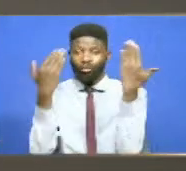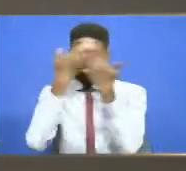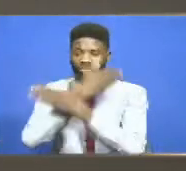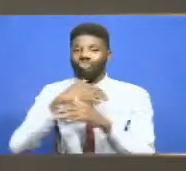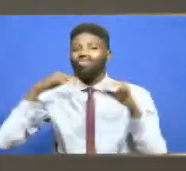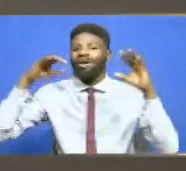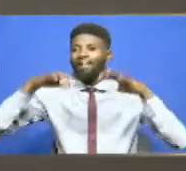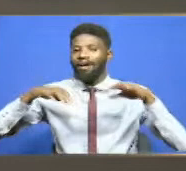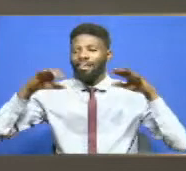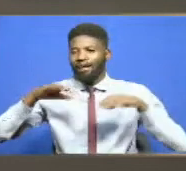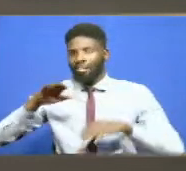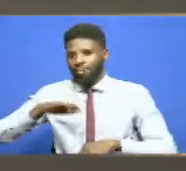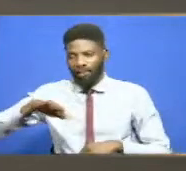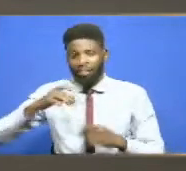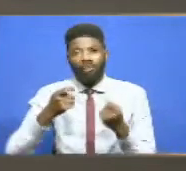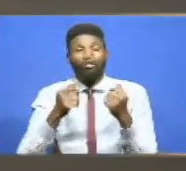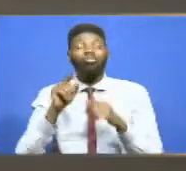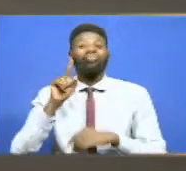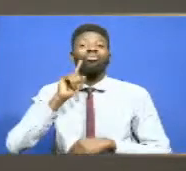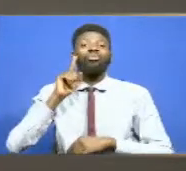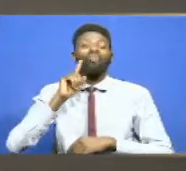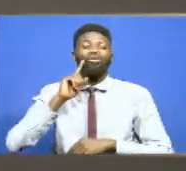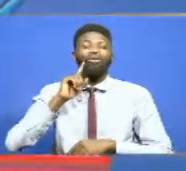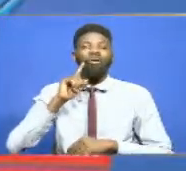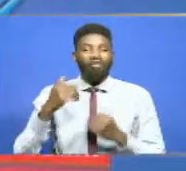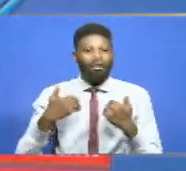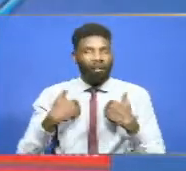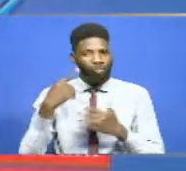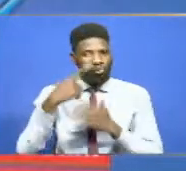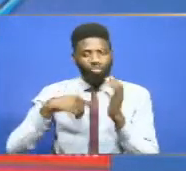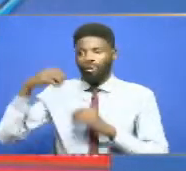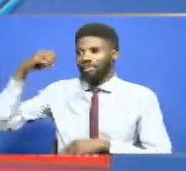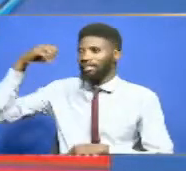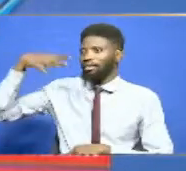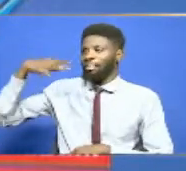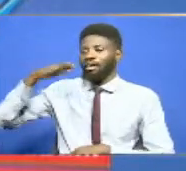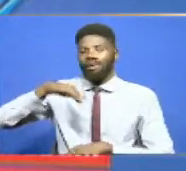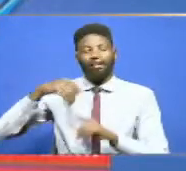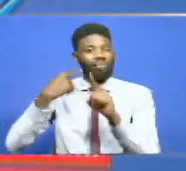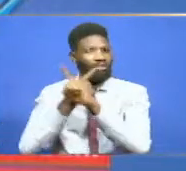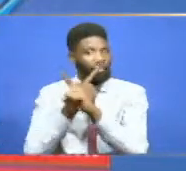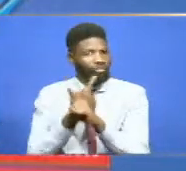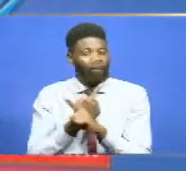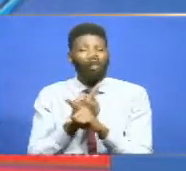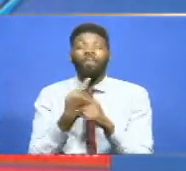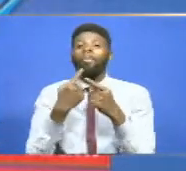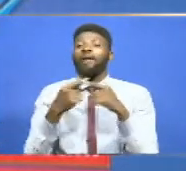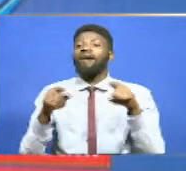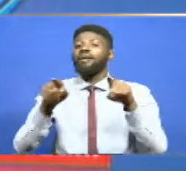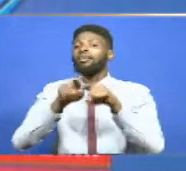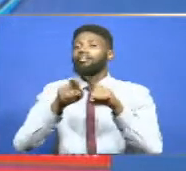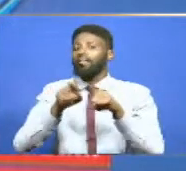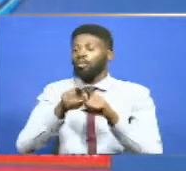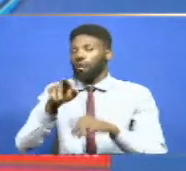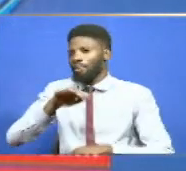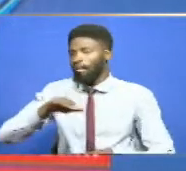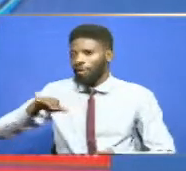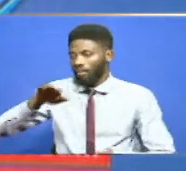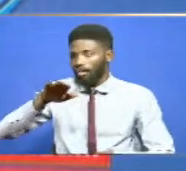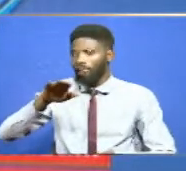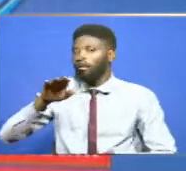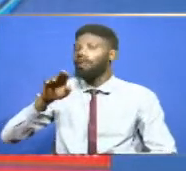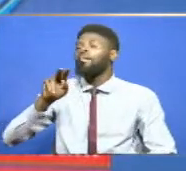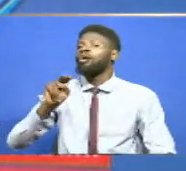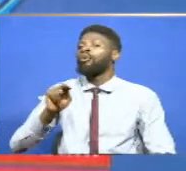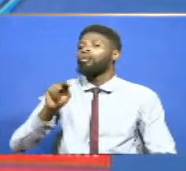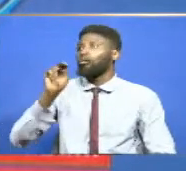maeneo machache. Kesho hali itakuwa ni ya vipindi vya jua katika maeneo kadha wa kadha, lakini hata hivyo katika sehemu za kaskazini mashariki